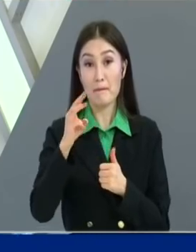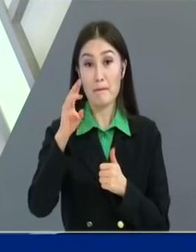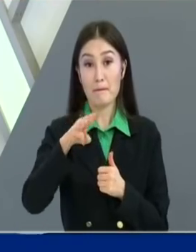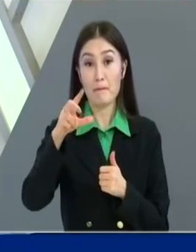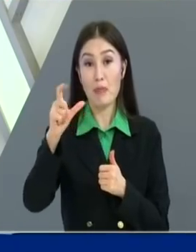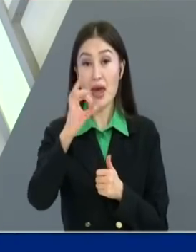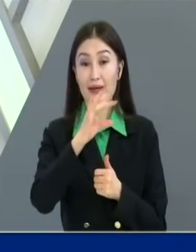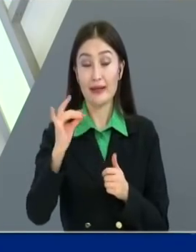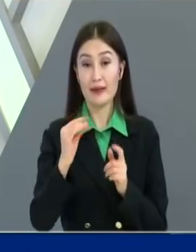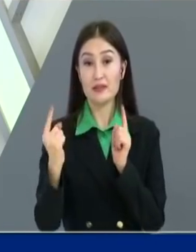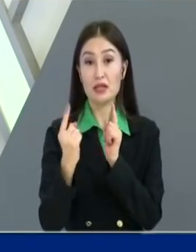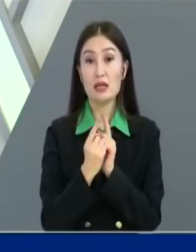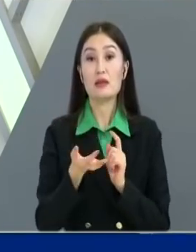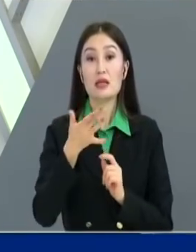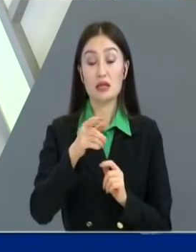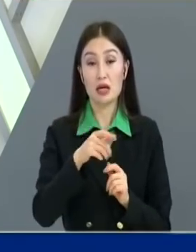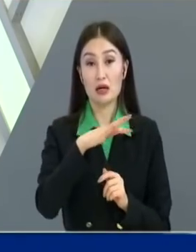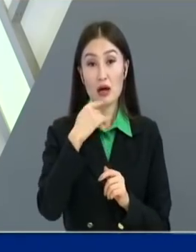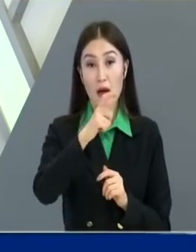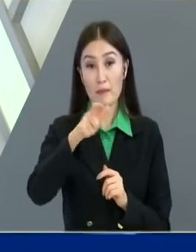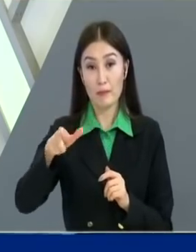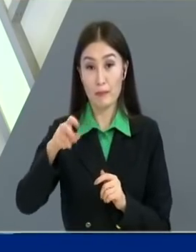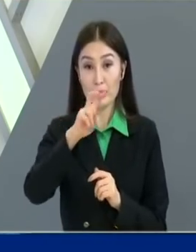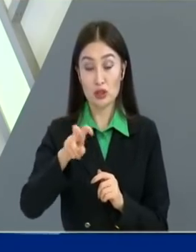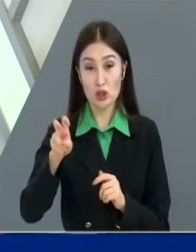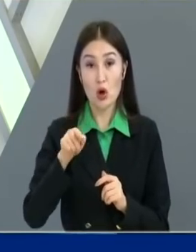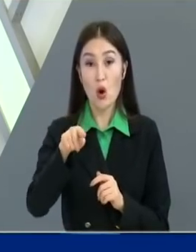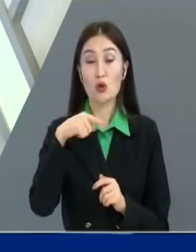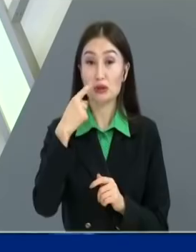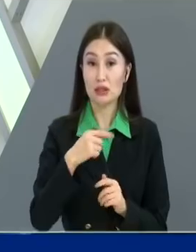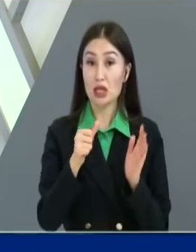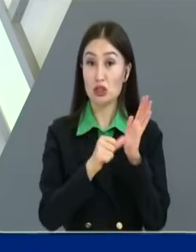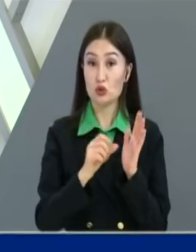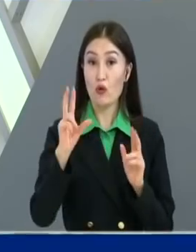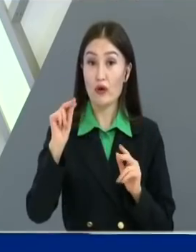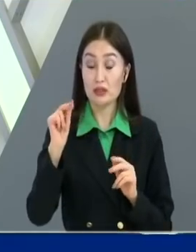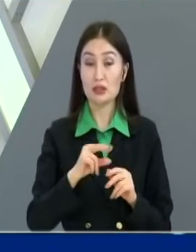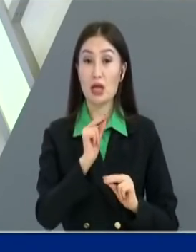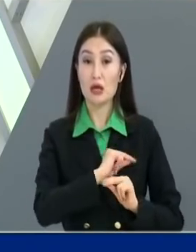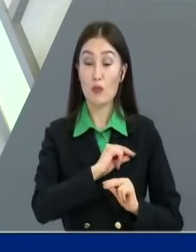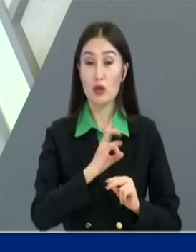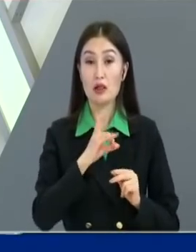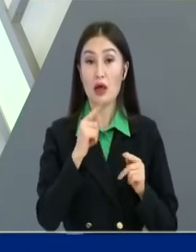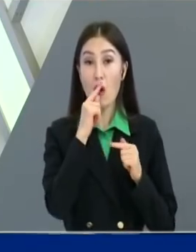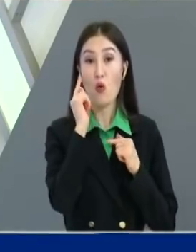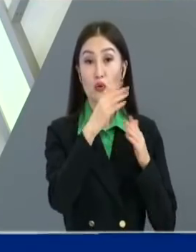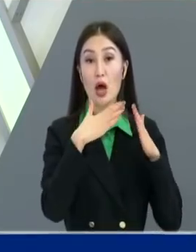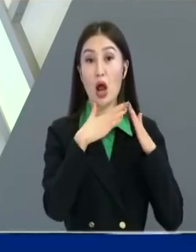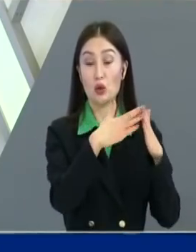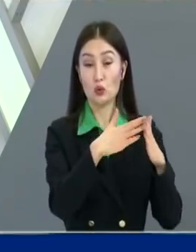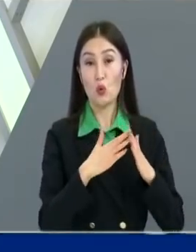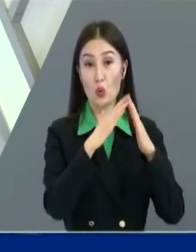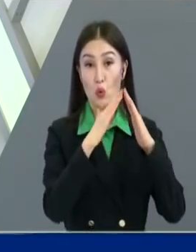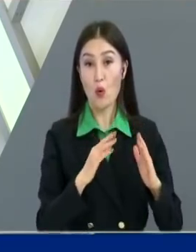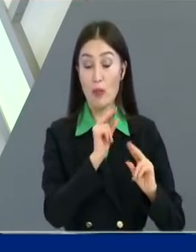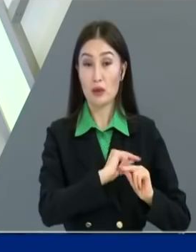градоначальника встретили несколько сотен бишкекчан. Сурахматов заверил, что 6 числа работал на удаленке, контролировал